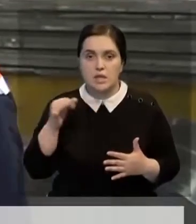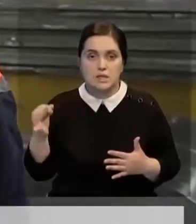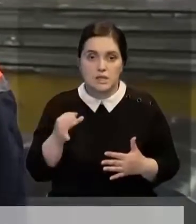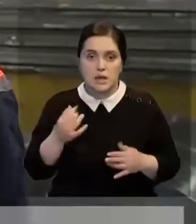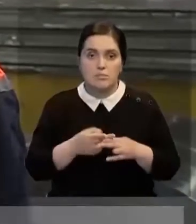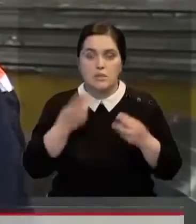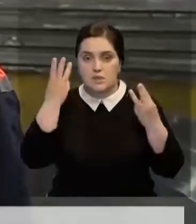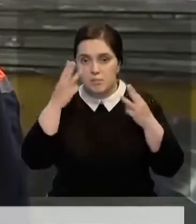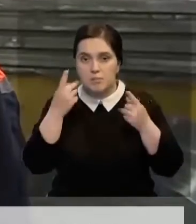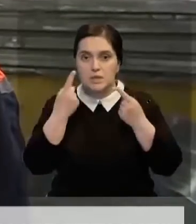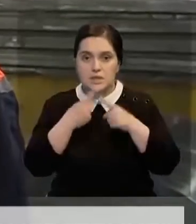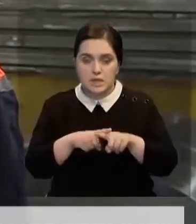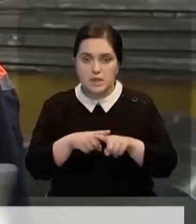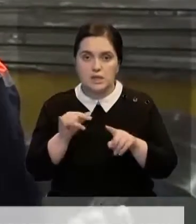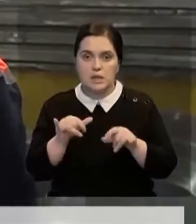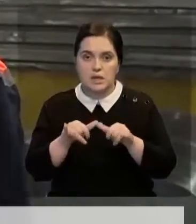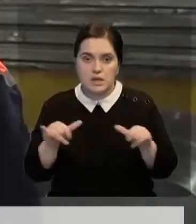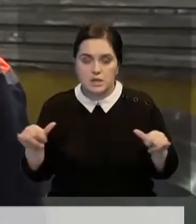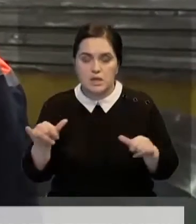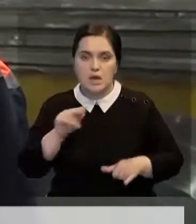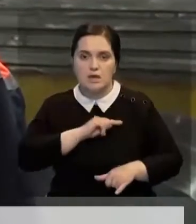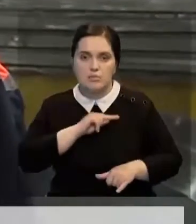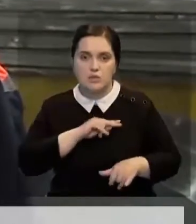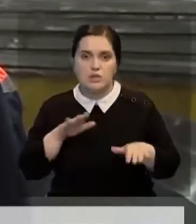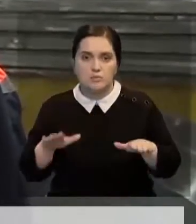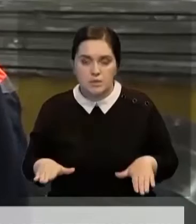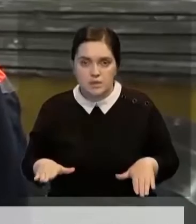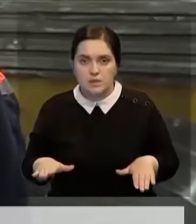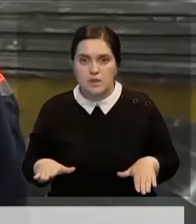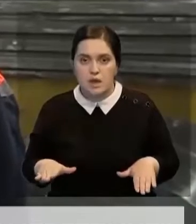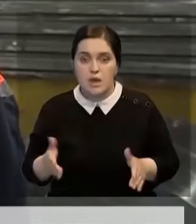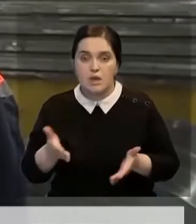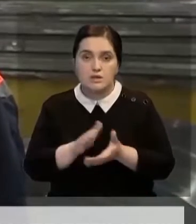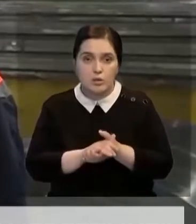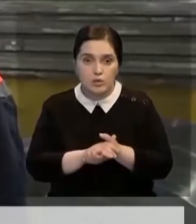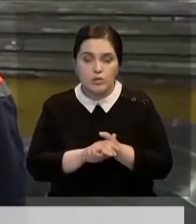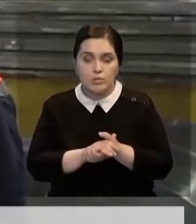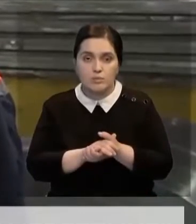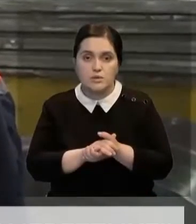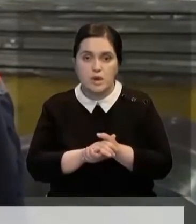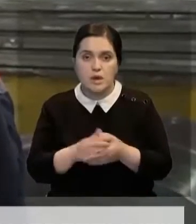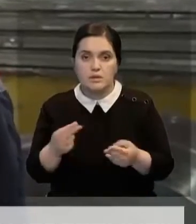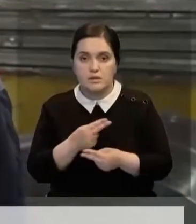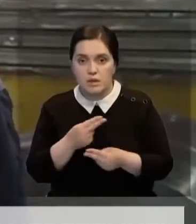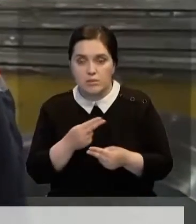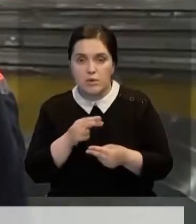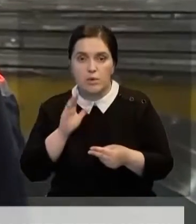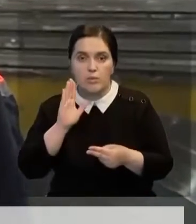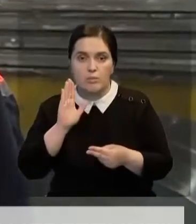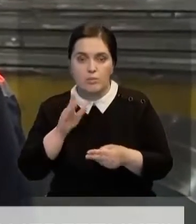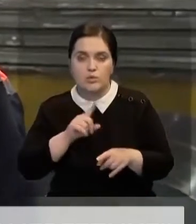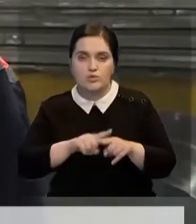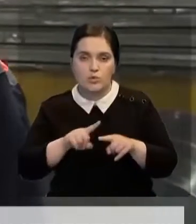современными технологиями и развитии рабочих мест Так что ознакомимся наверное эту тему будем поднимать в